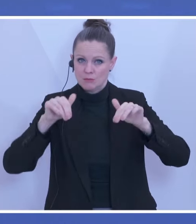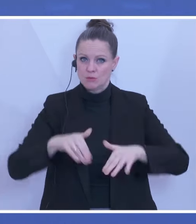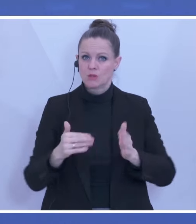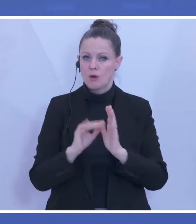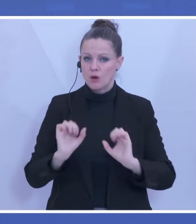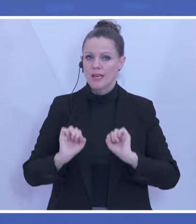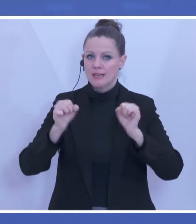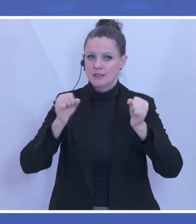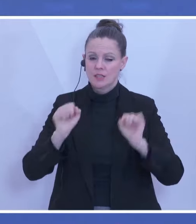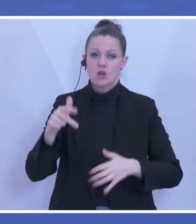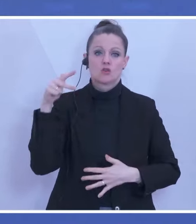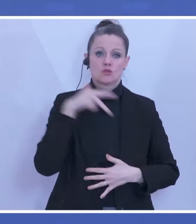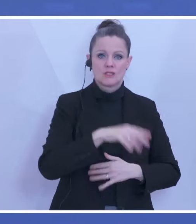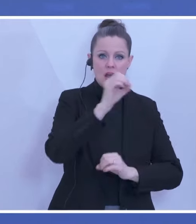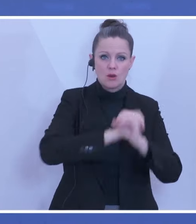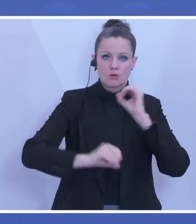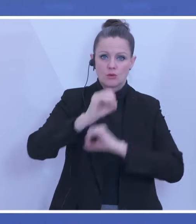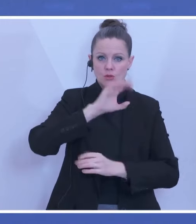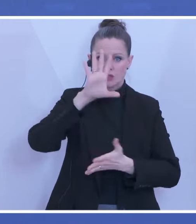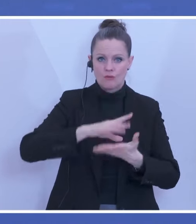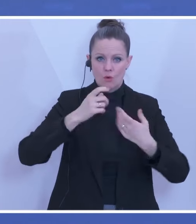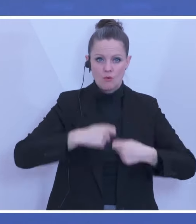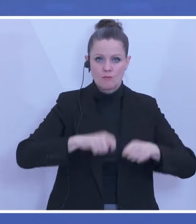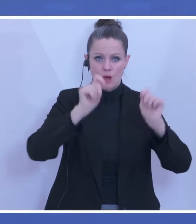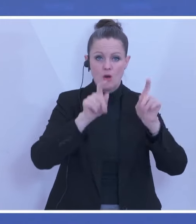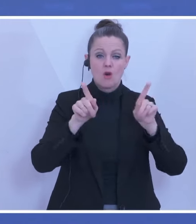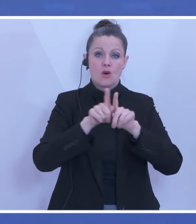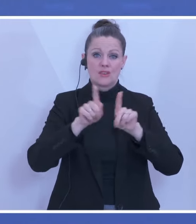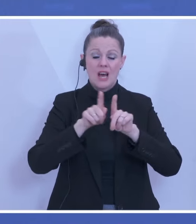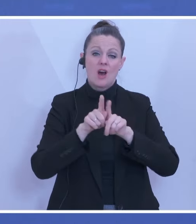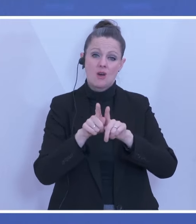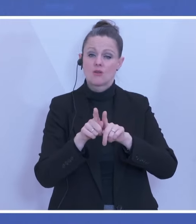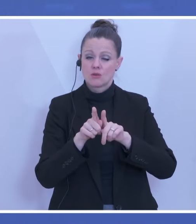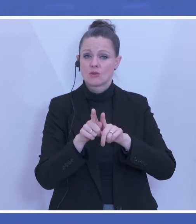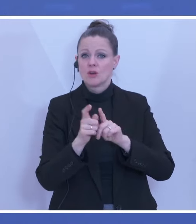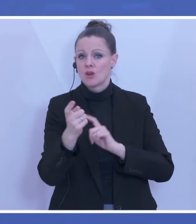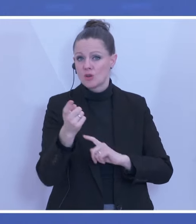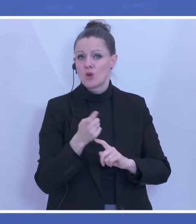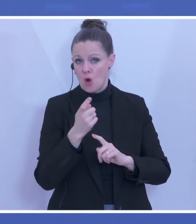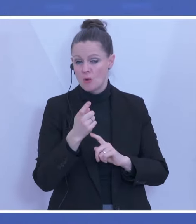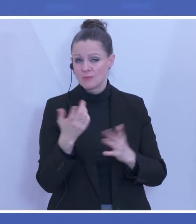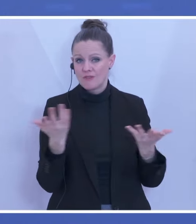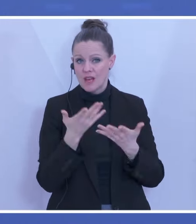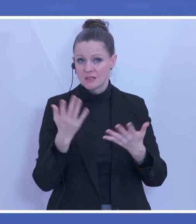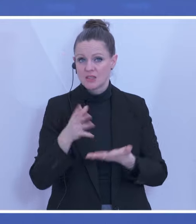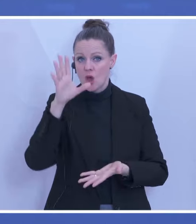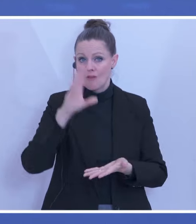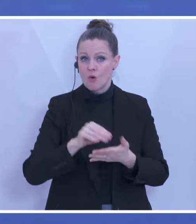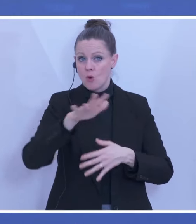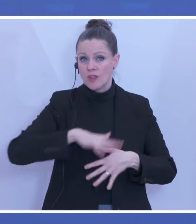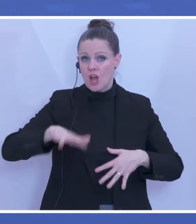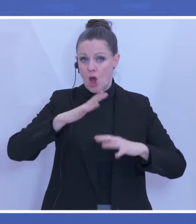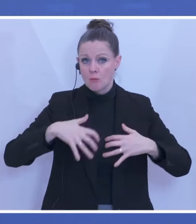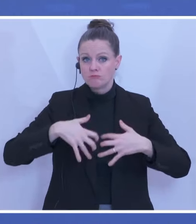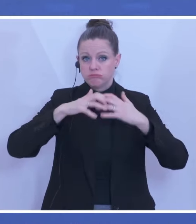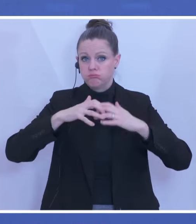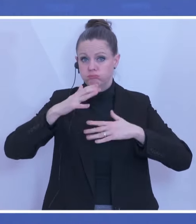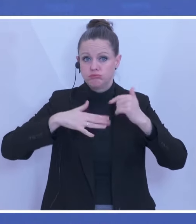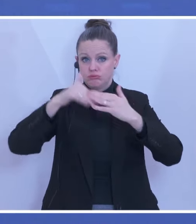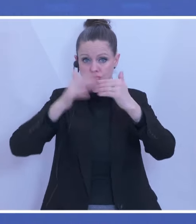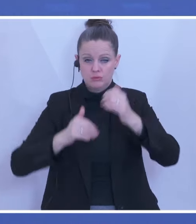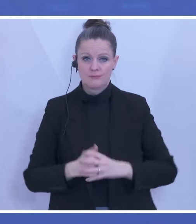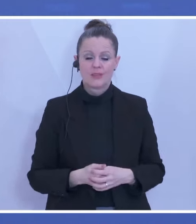in den sozialen und ökologischen Wohnbau und auch vor dem Hintergrund der notwendigen Wohnraumbeschaffung. Da gibt es sehr, sehr viel. Da